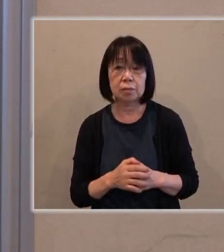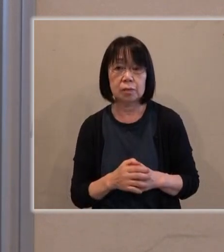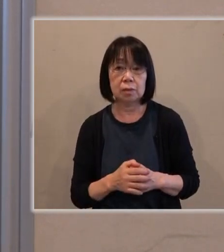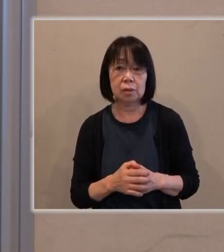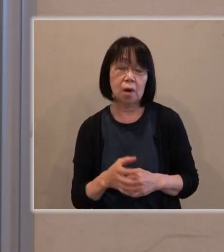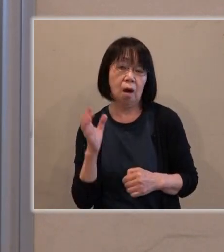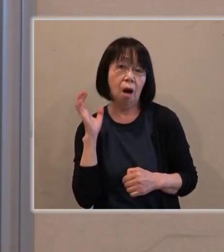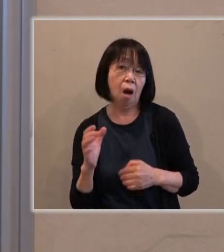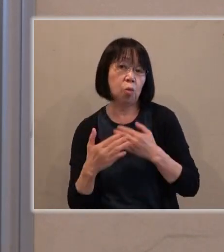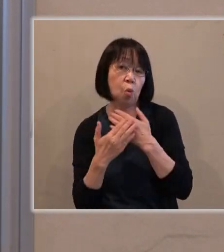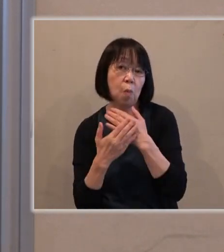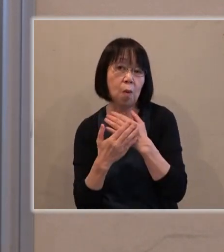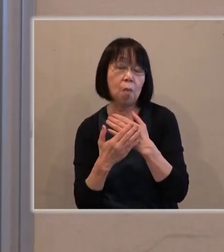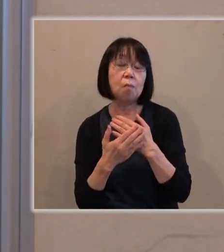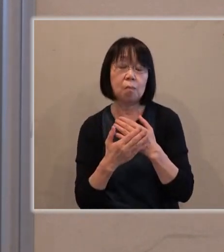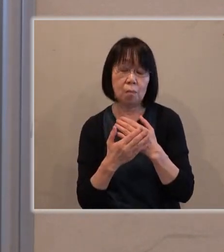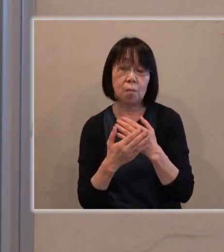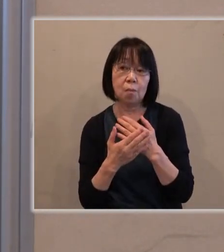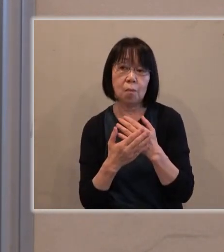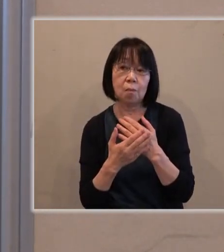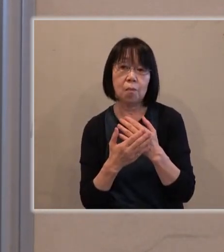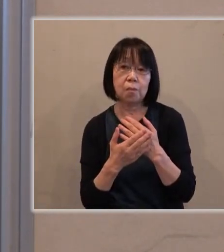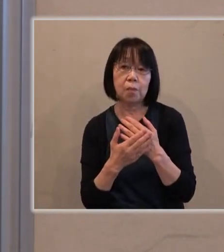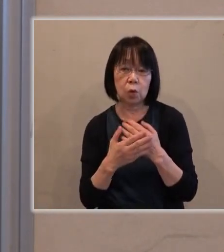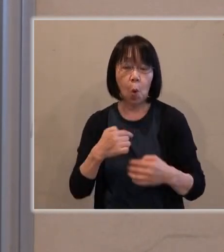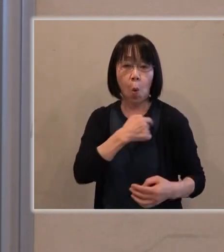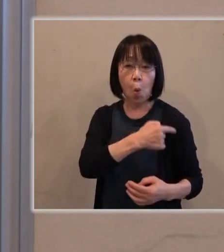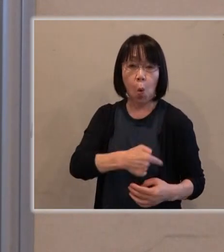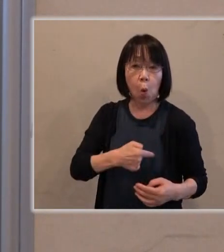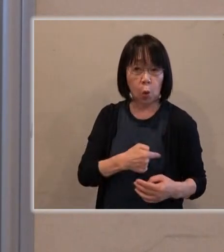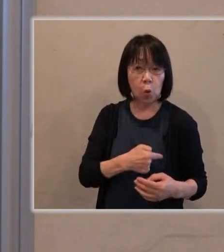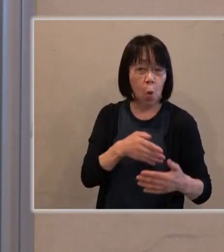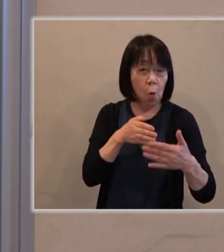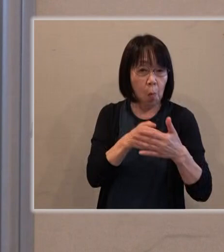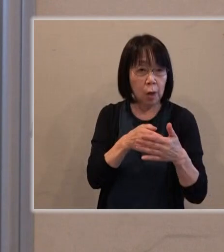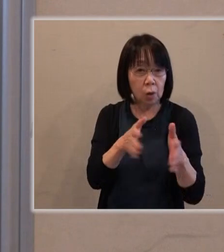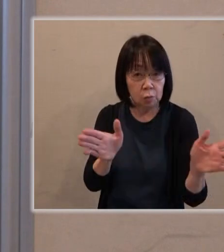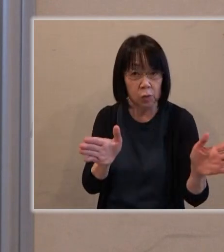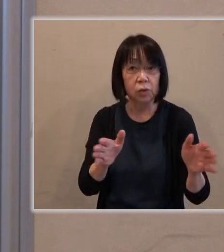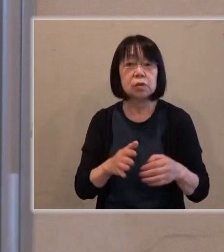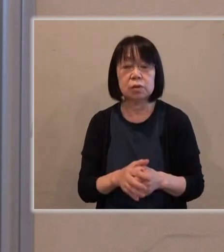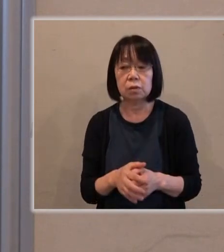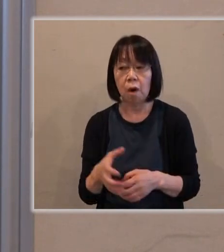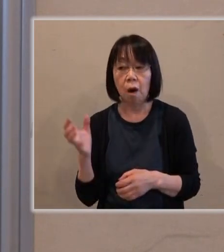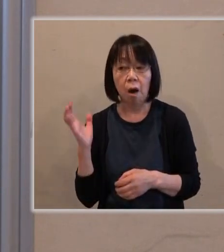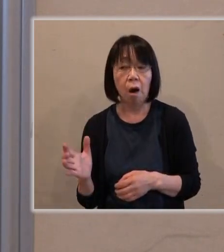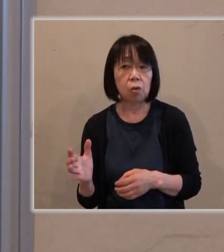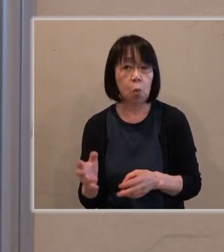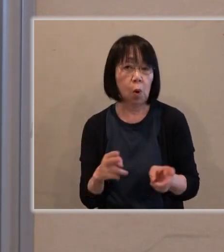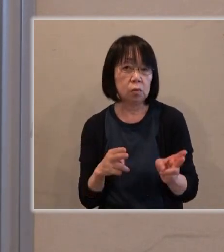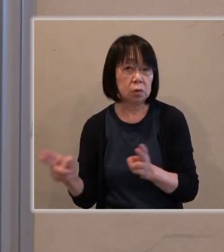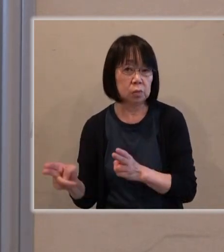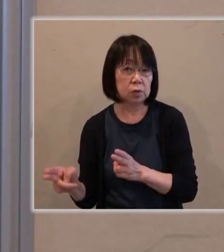ちろんですけれども、あと心のバリアフリー、ハードがいくら設備整っても